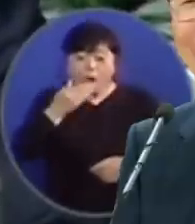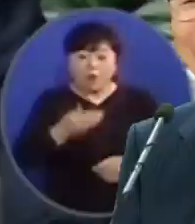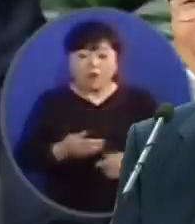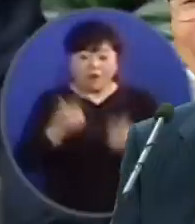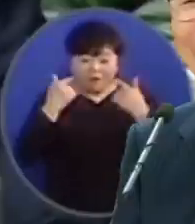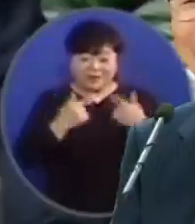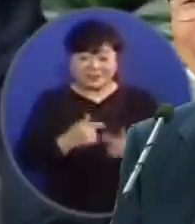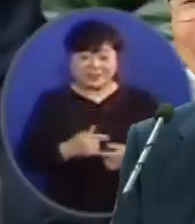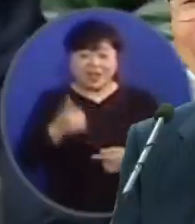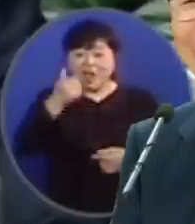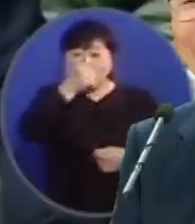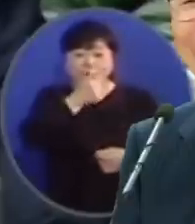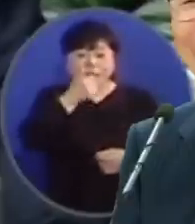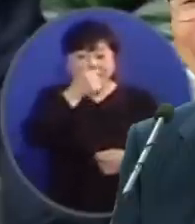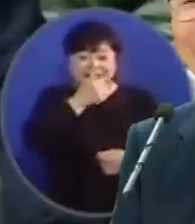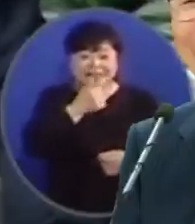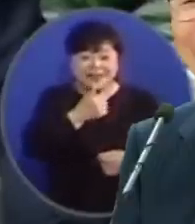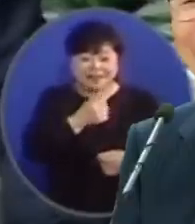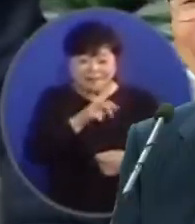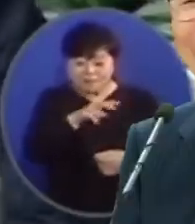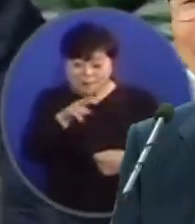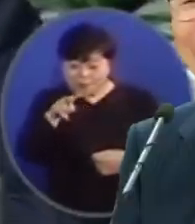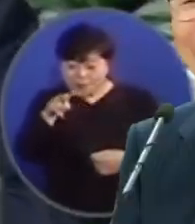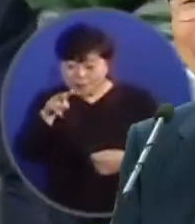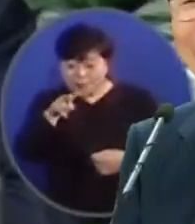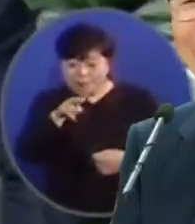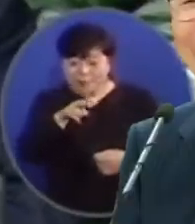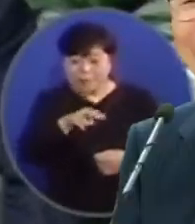언제나 고양이가 그것을 노리고 있다가 싹